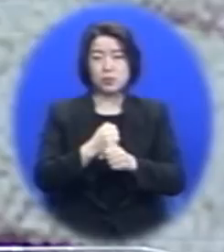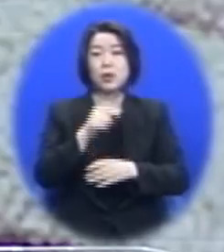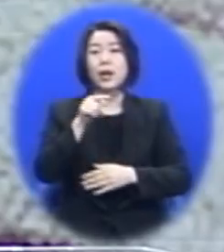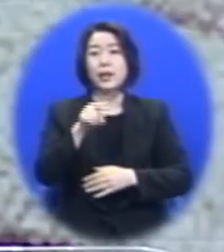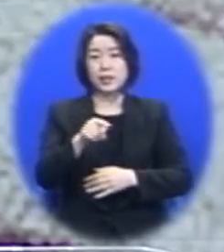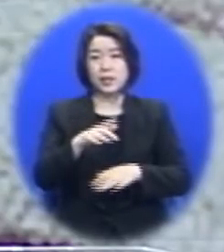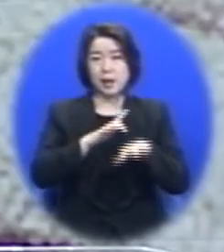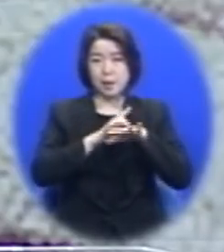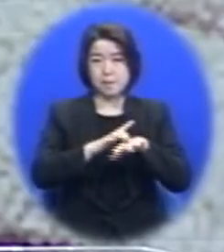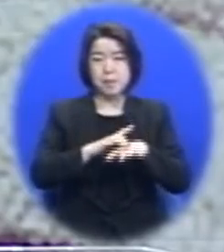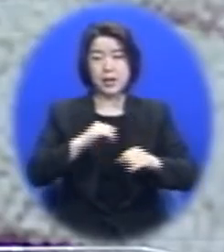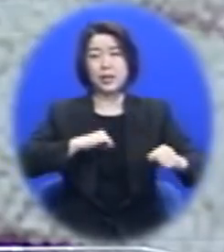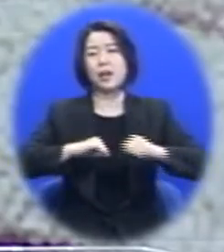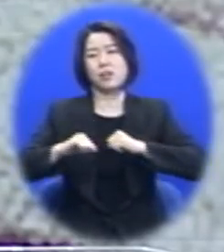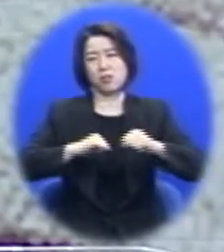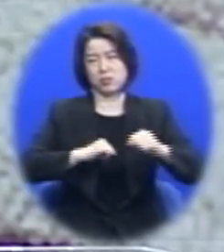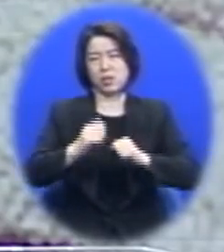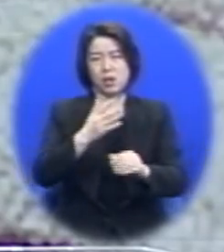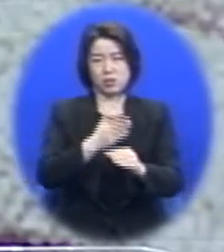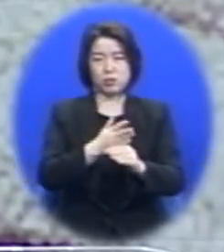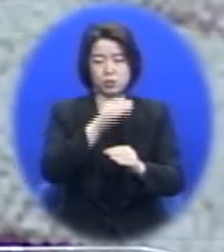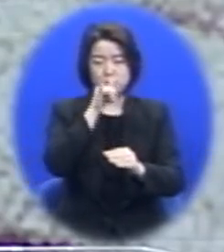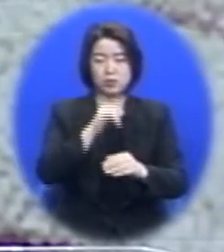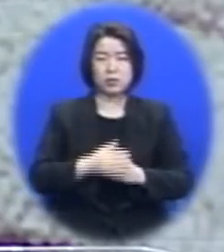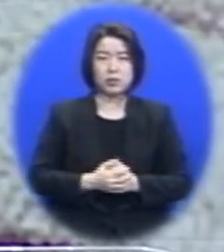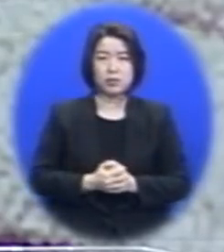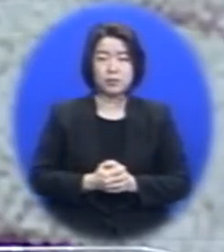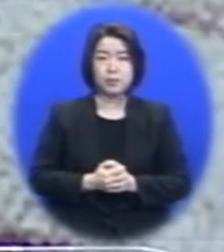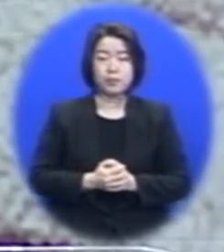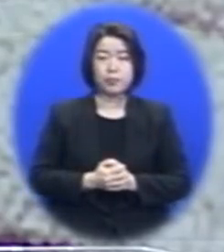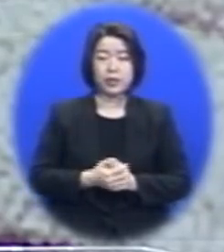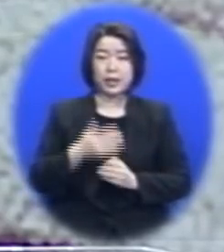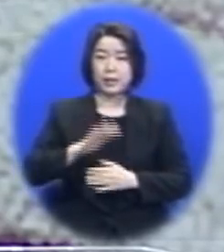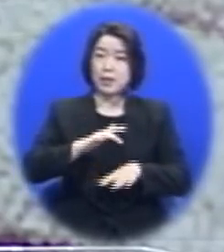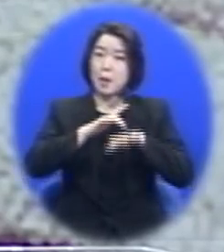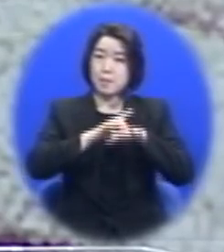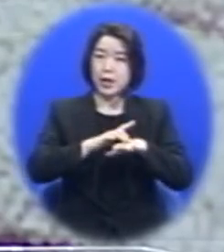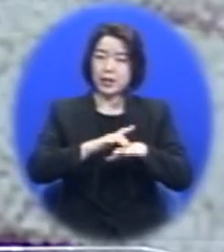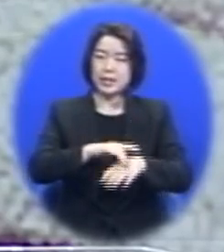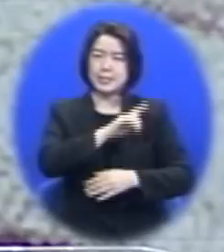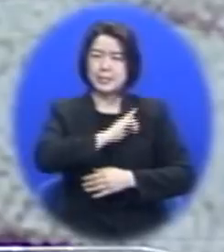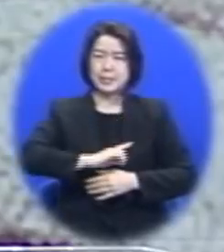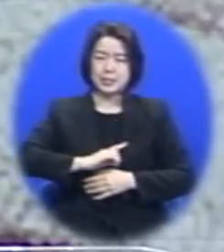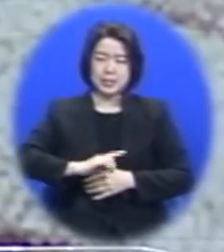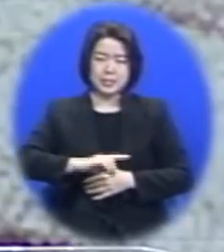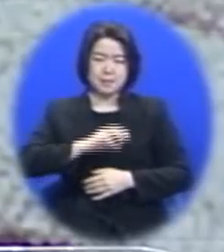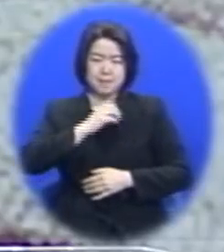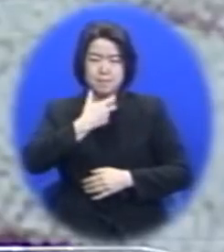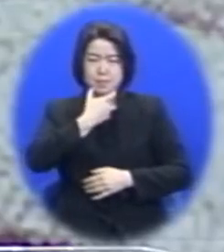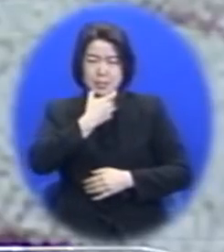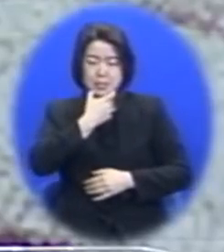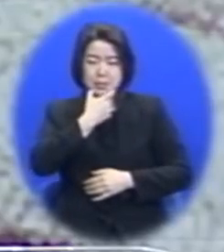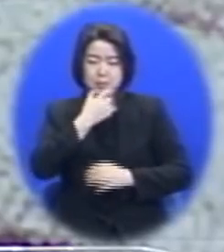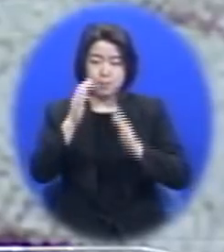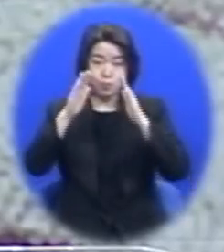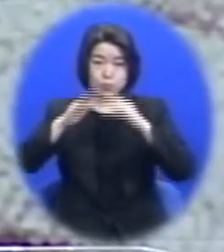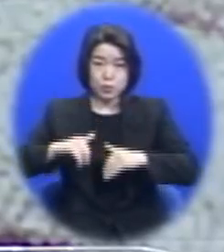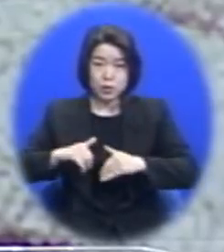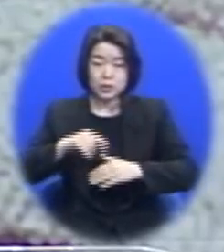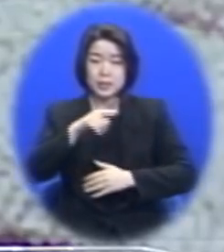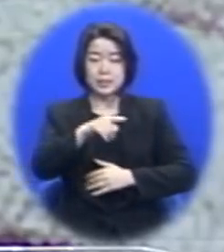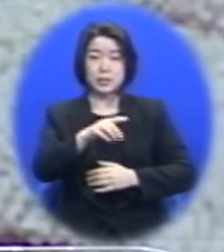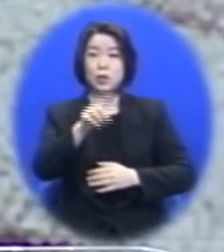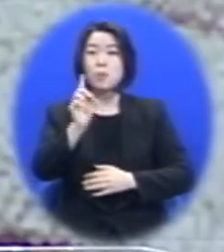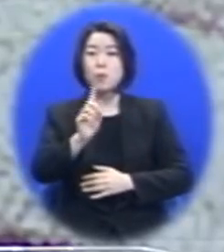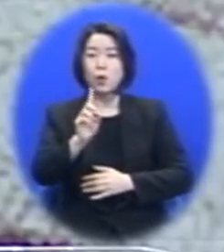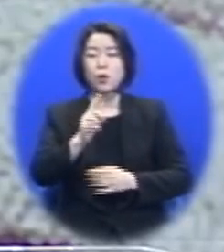마귀가 역사하는 것이죠 근데 마귀가 가장 증오하고 무너뜨리려고 하는 대상이 교회입니다